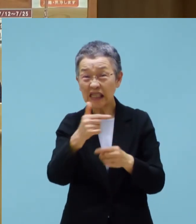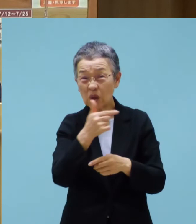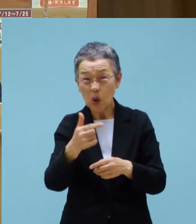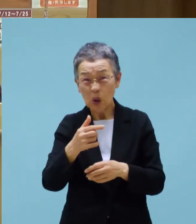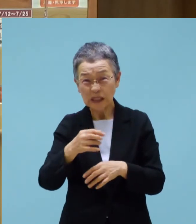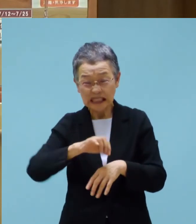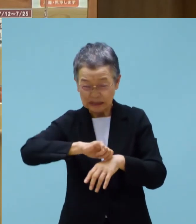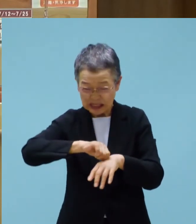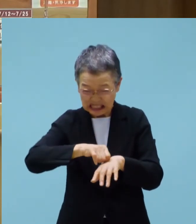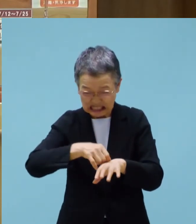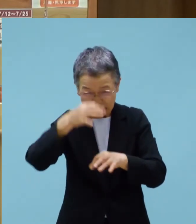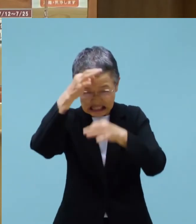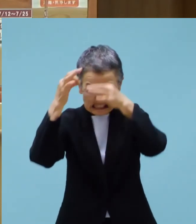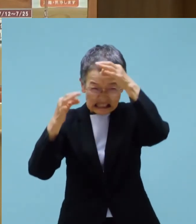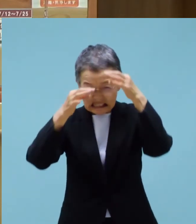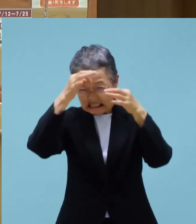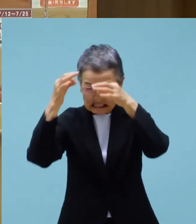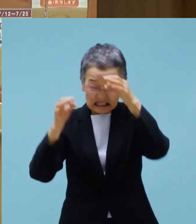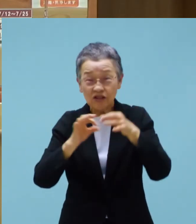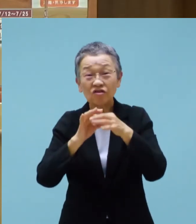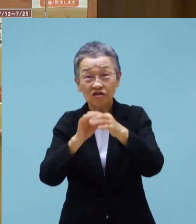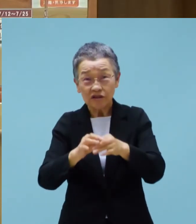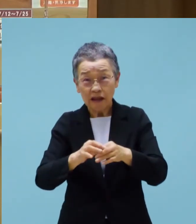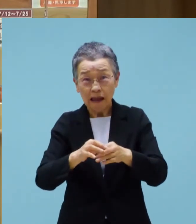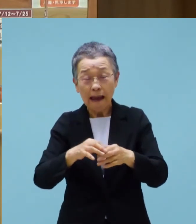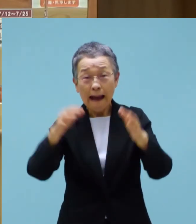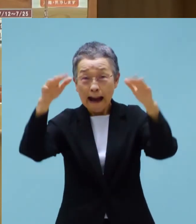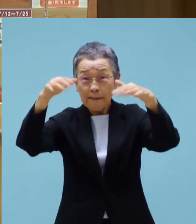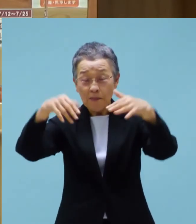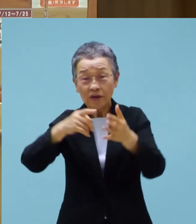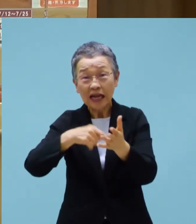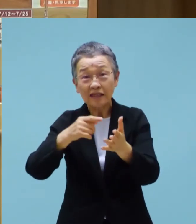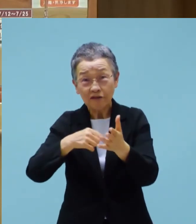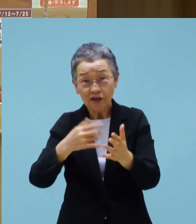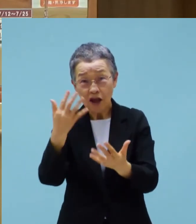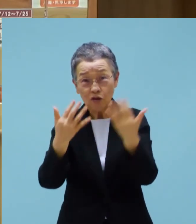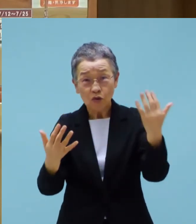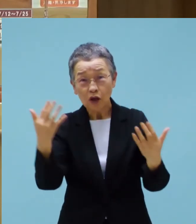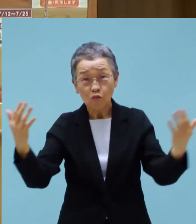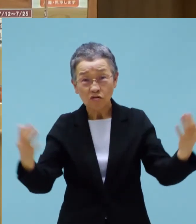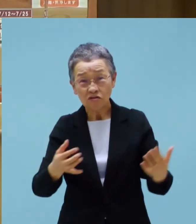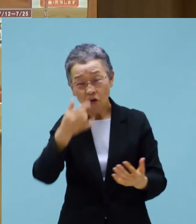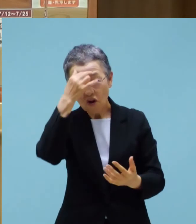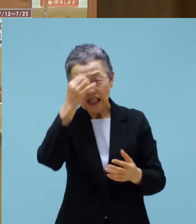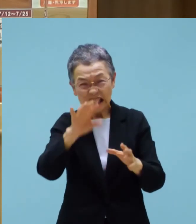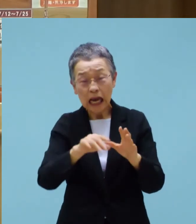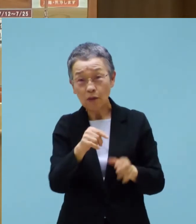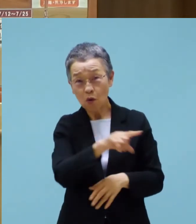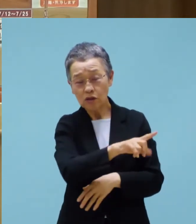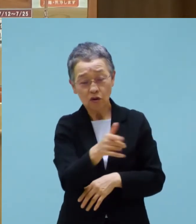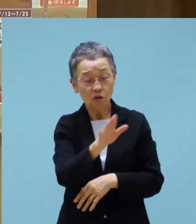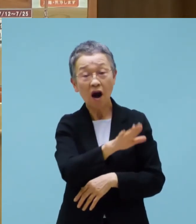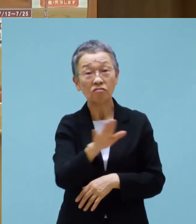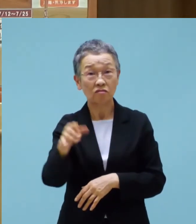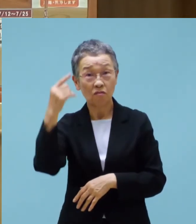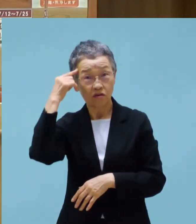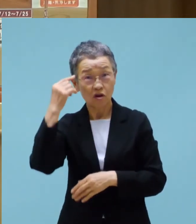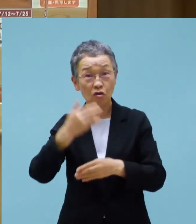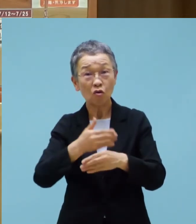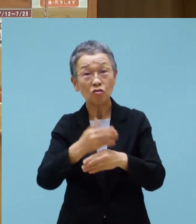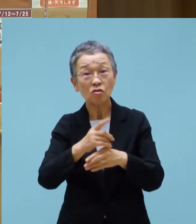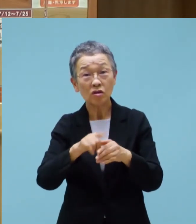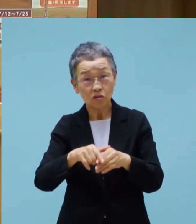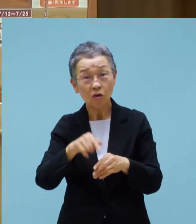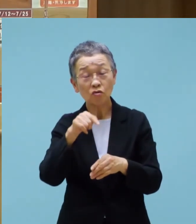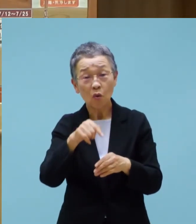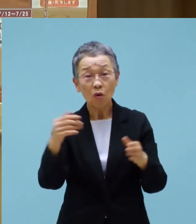ておりまして、雨不足で農作物への被害もありますけれども、道としての被害の認識が どこまで